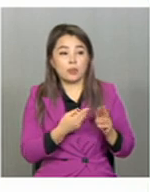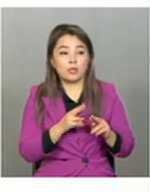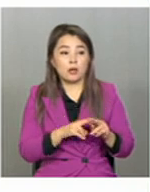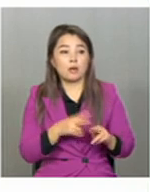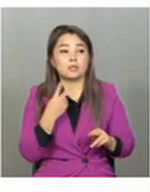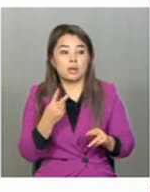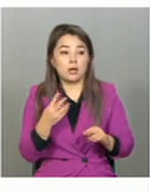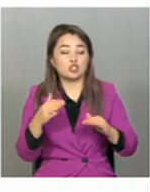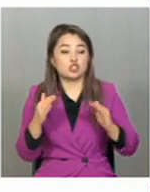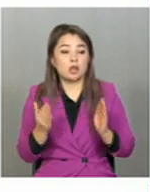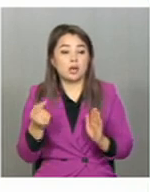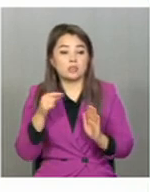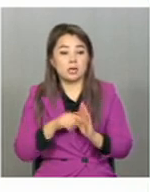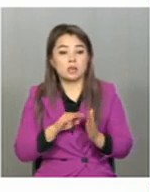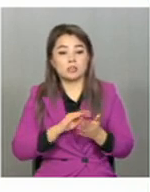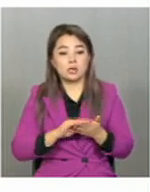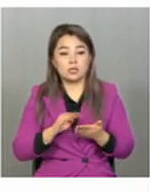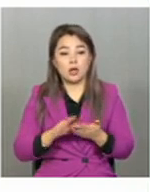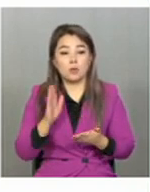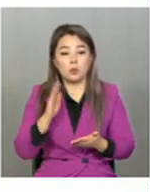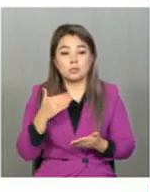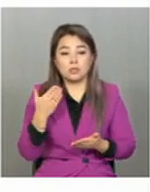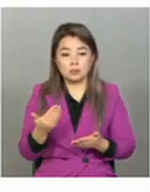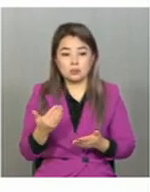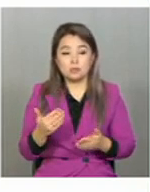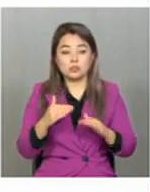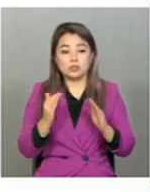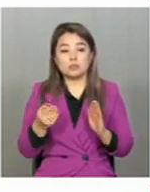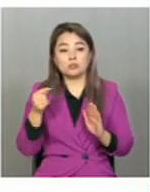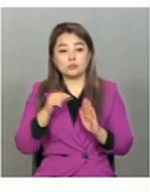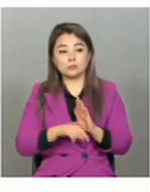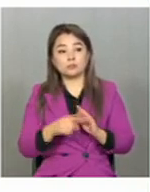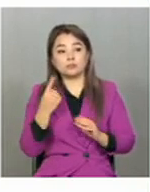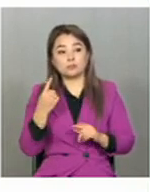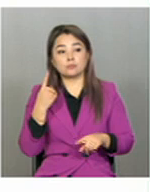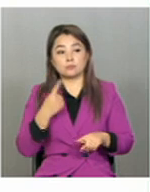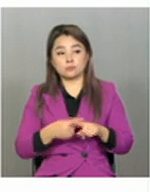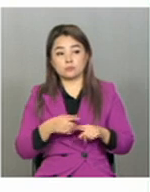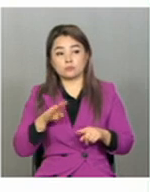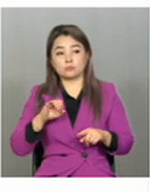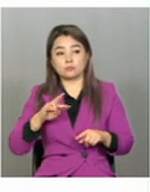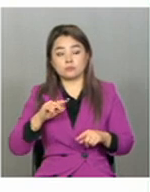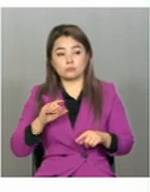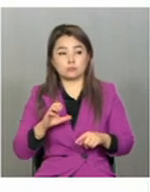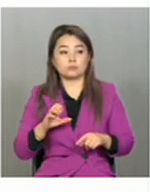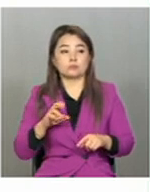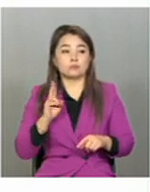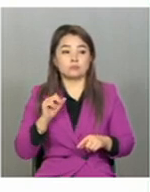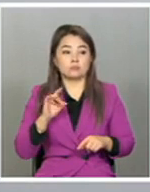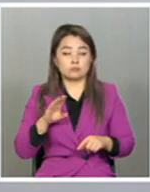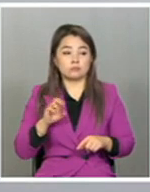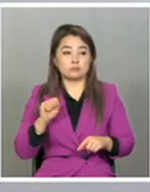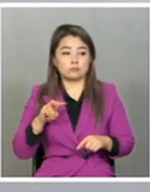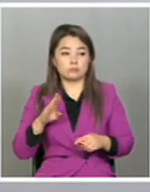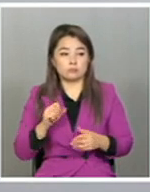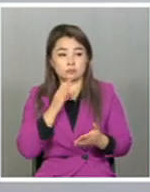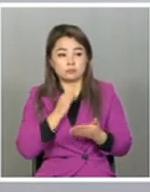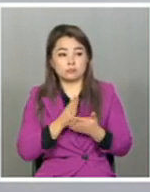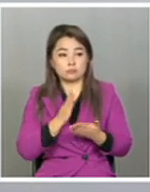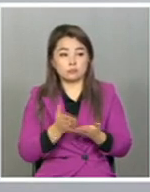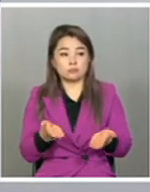оны жақшаның сыртына шығарсақ, жақшаның ішінде бір қосылған тангенс квадрат альфа қалады. Ал бұл